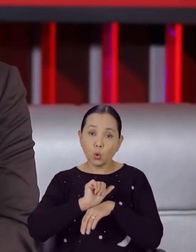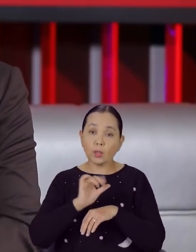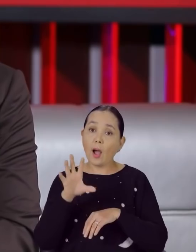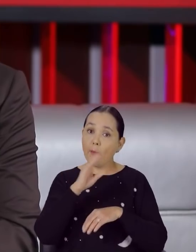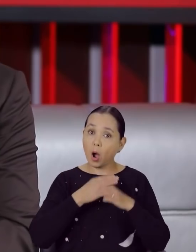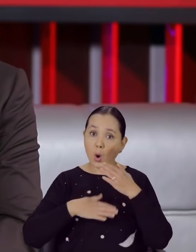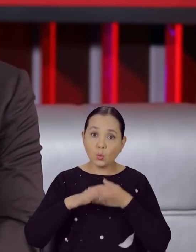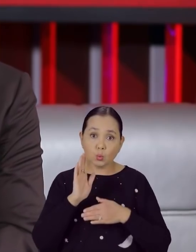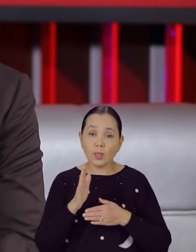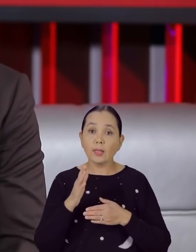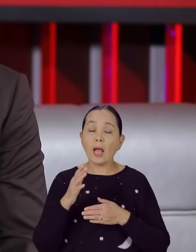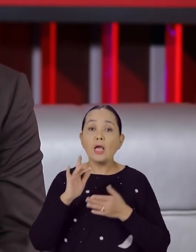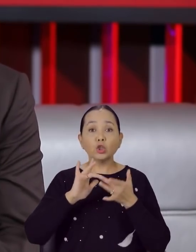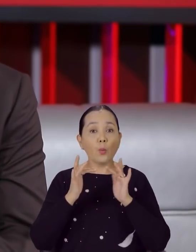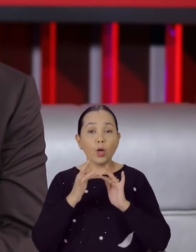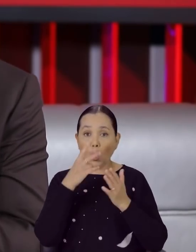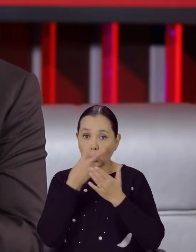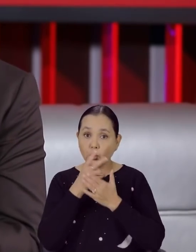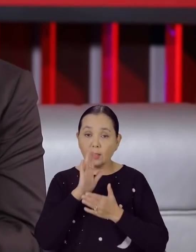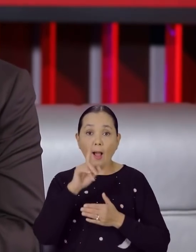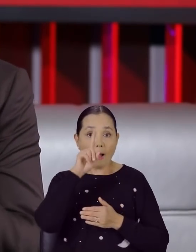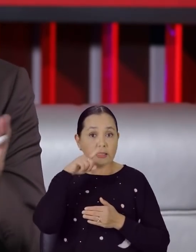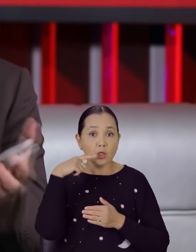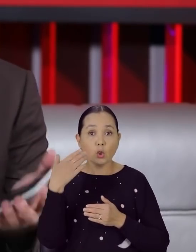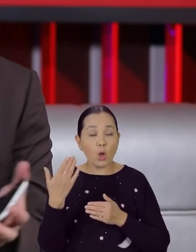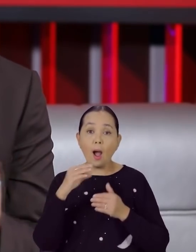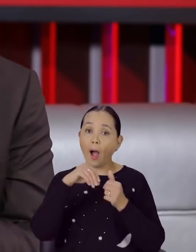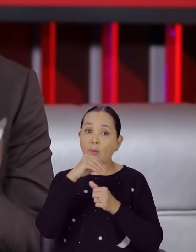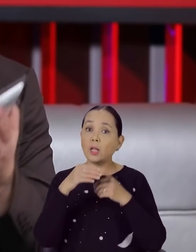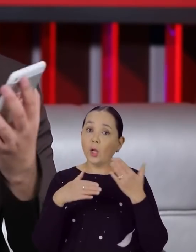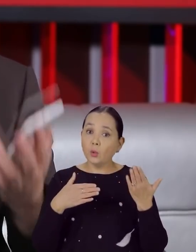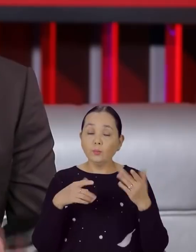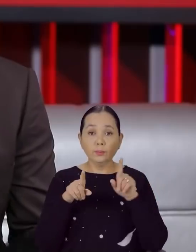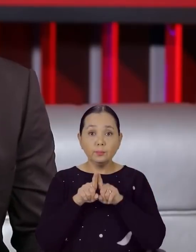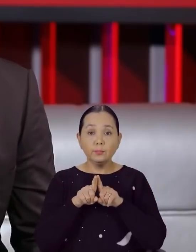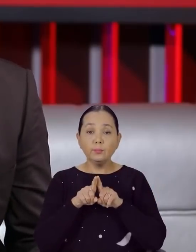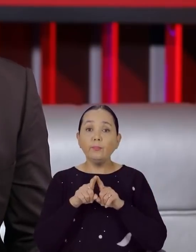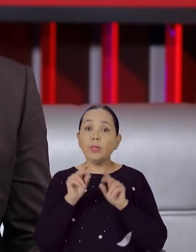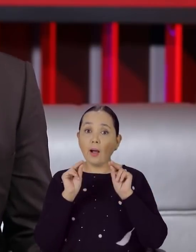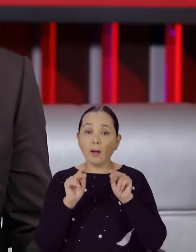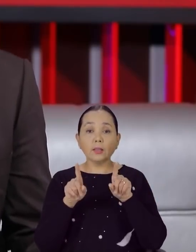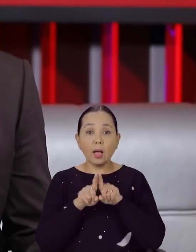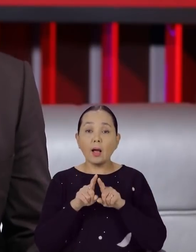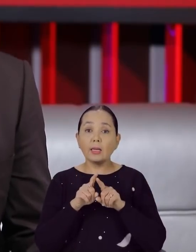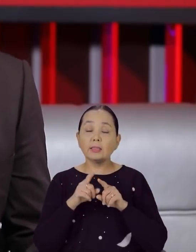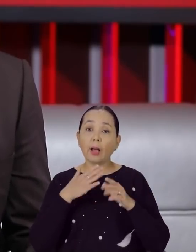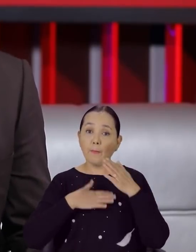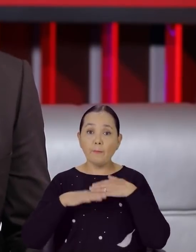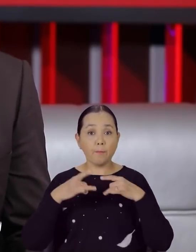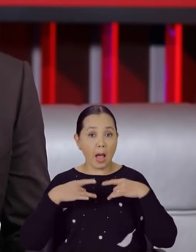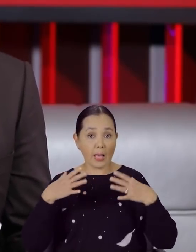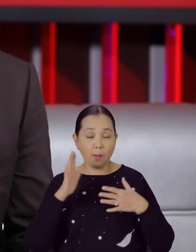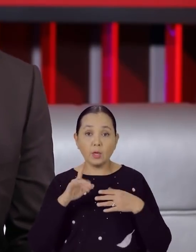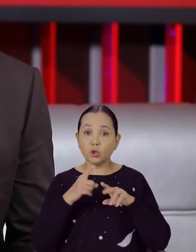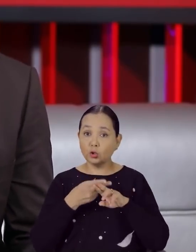hamma xursand, ayniqsa ijtimoiy tarmoqlarda kuzatyapmiz. Ozarbayjon tomon ham, Armaniston tomon ham haqiqatan ham samimiy bayram qilyapti